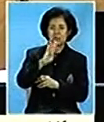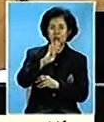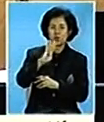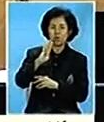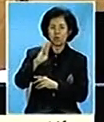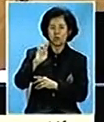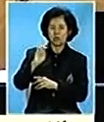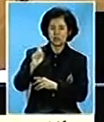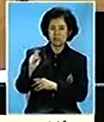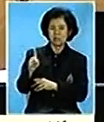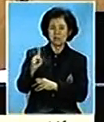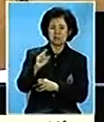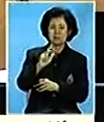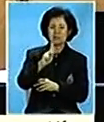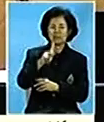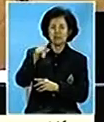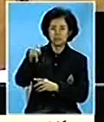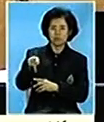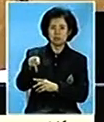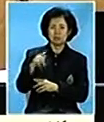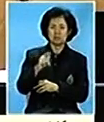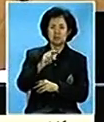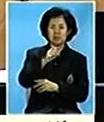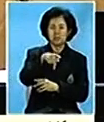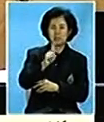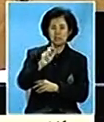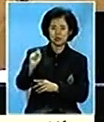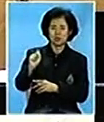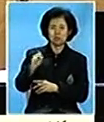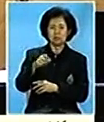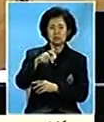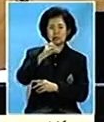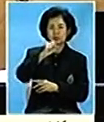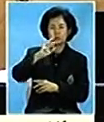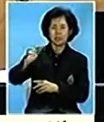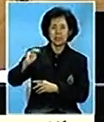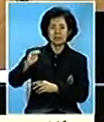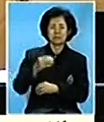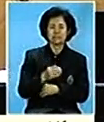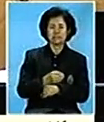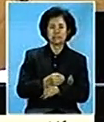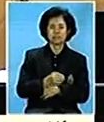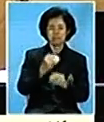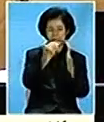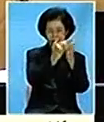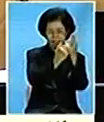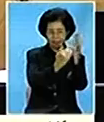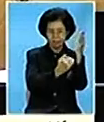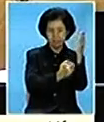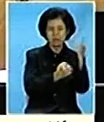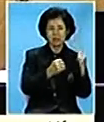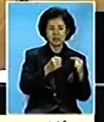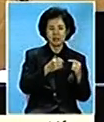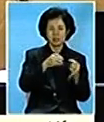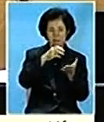นท่านจิตพจน์วิริยะโรจน์ท่านประสงค์นุรักษ์แล้วก็ท่านสุเมธศรีพงศ์นะครับ คิวที่ผมได้